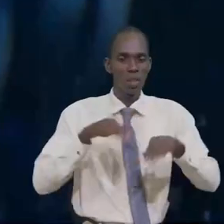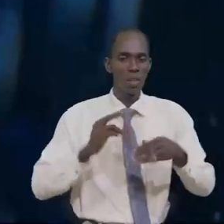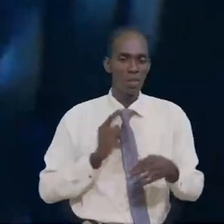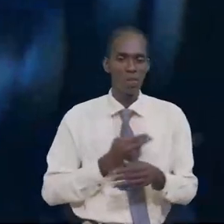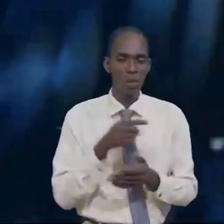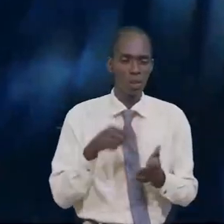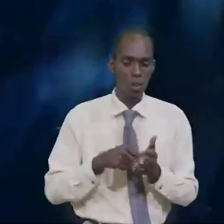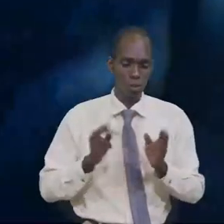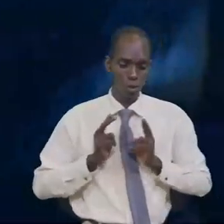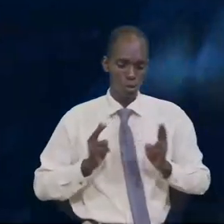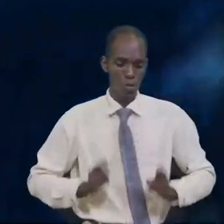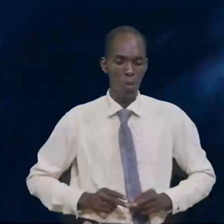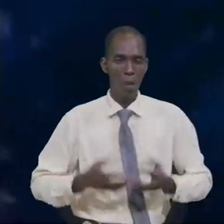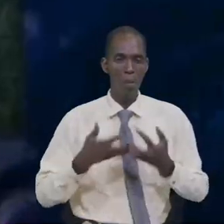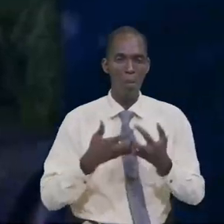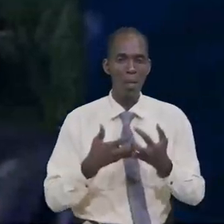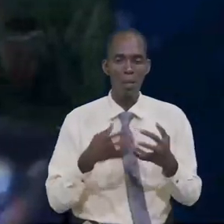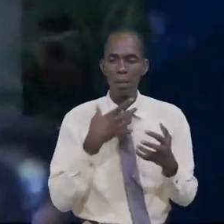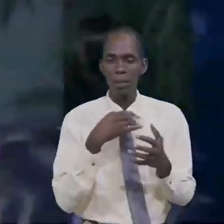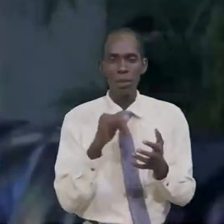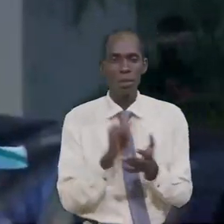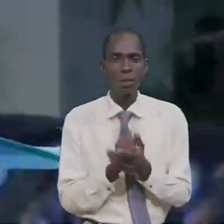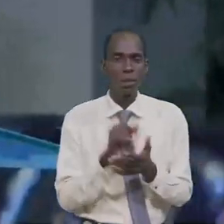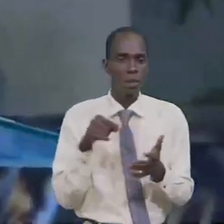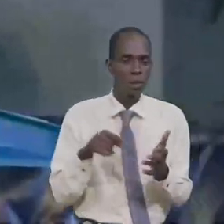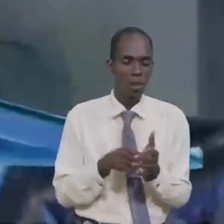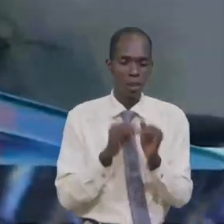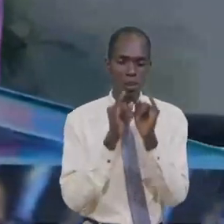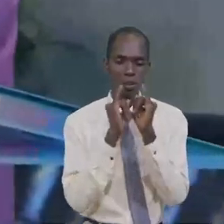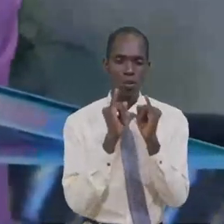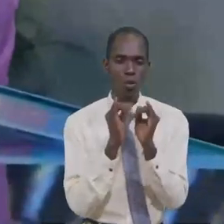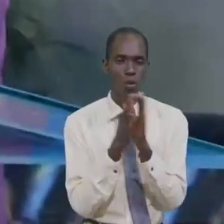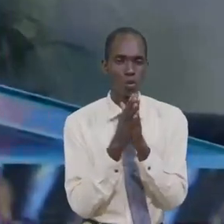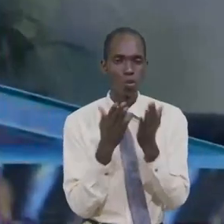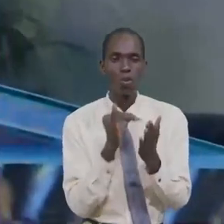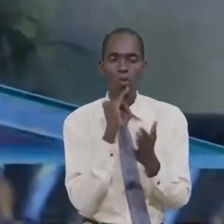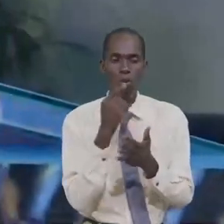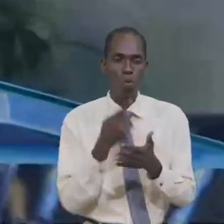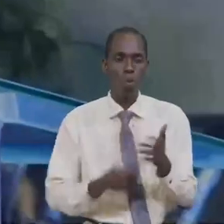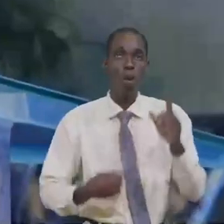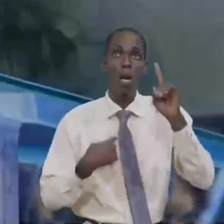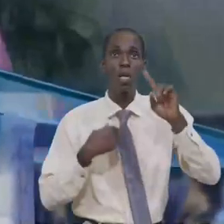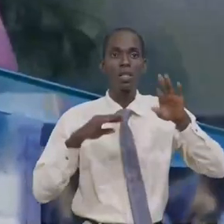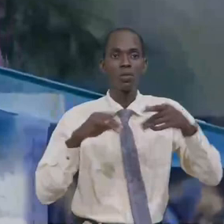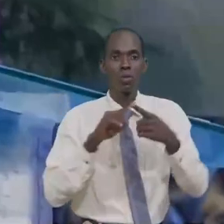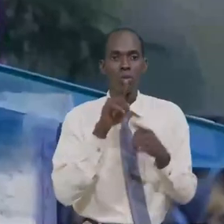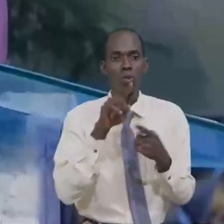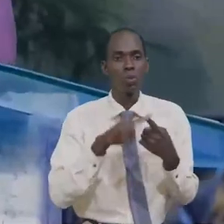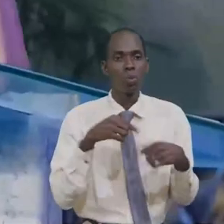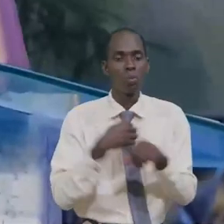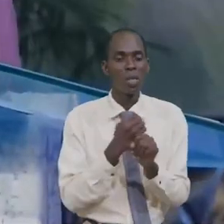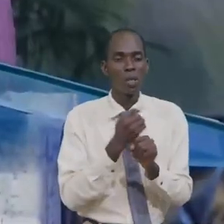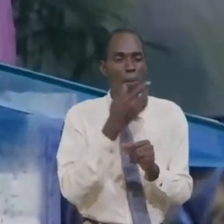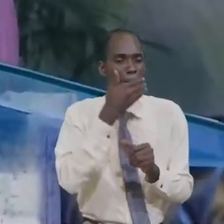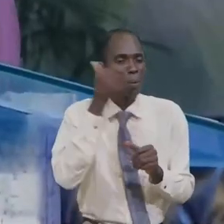et dit maintenant manuel c'est ce que je te donne pour que tu puisses vraiment tirer le meilleur de